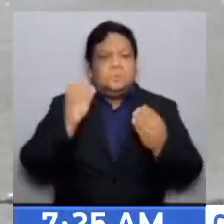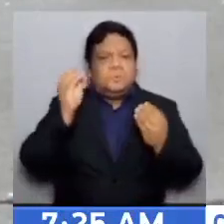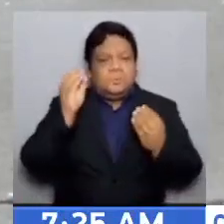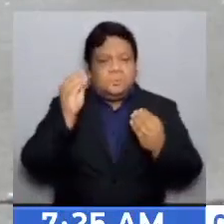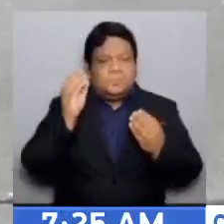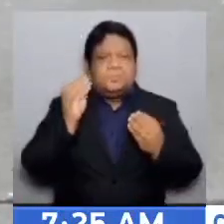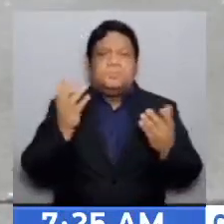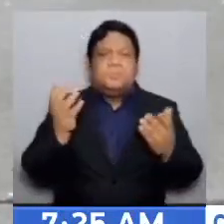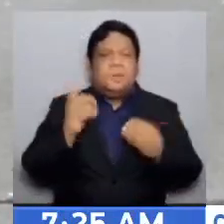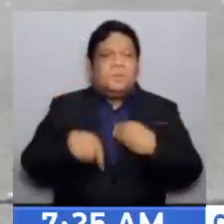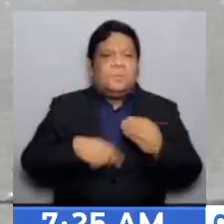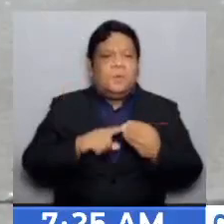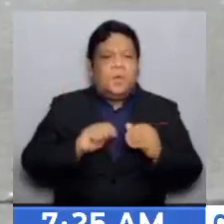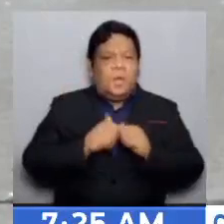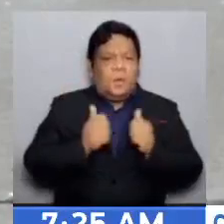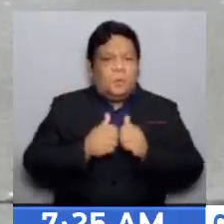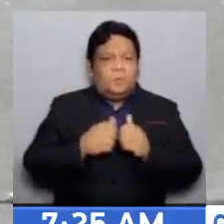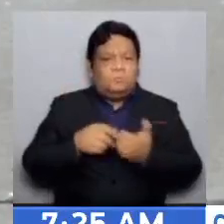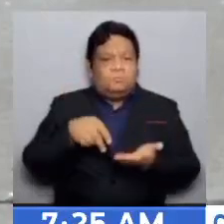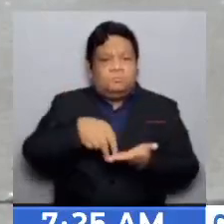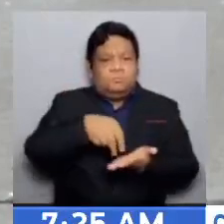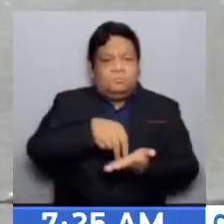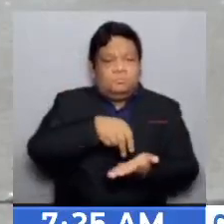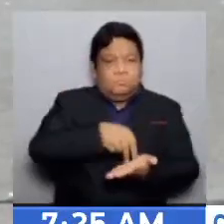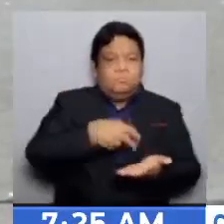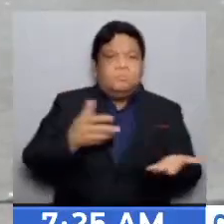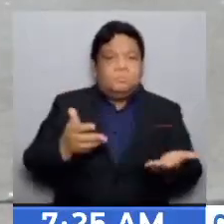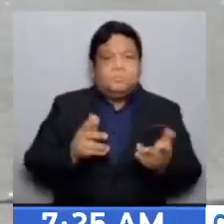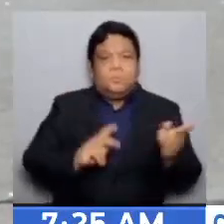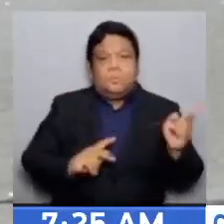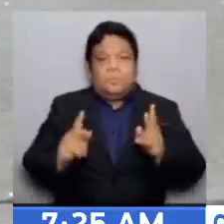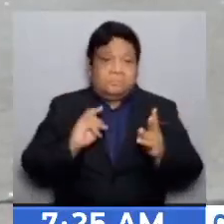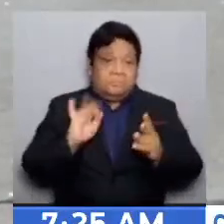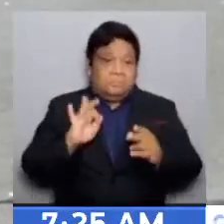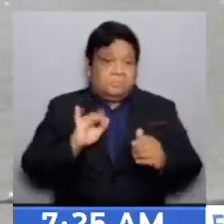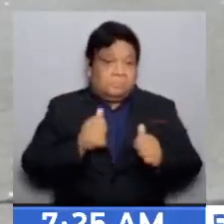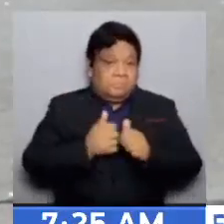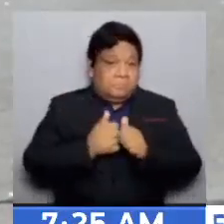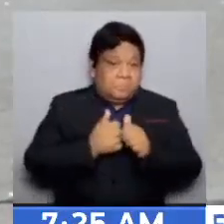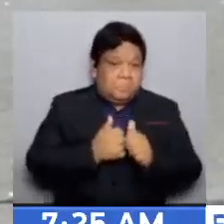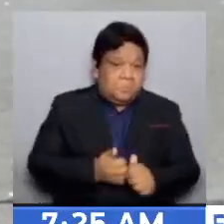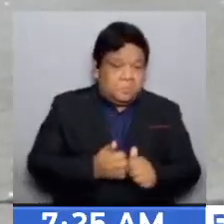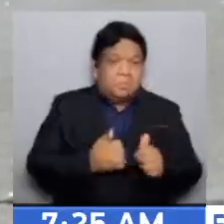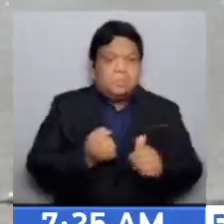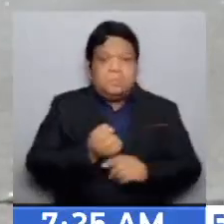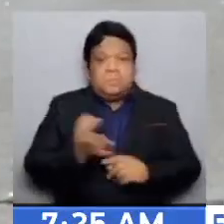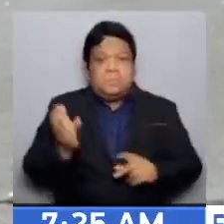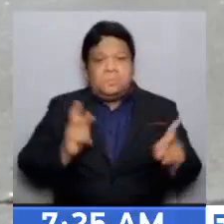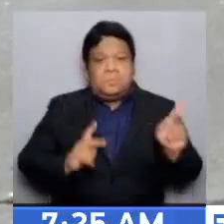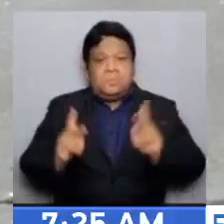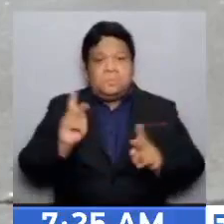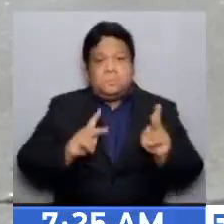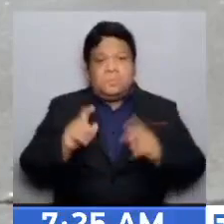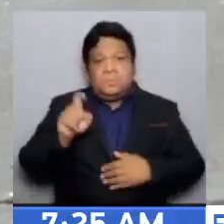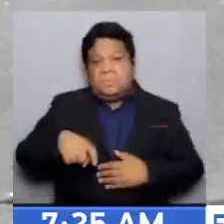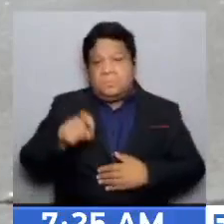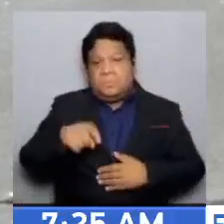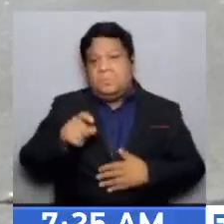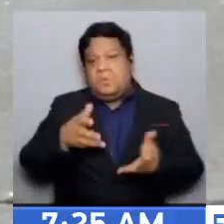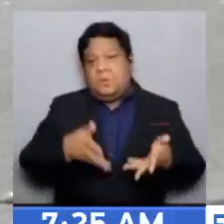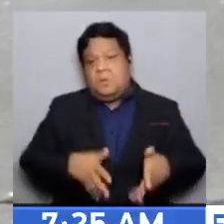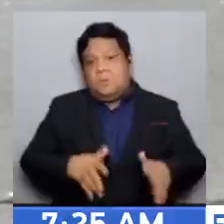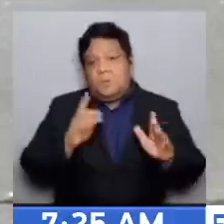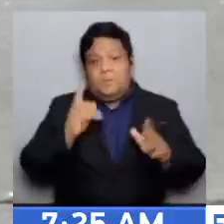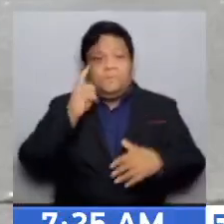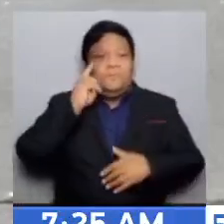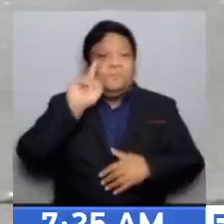standing passengers at talaga nasusunod po ba yung bilang ng mga pasahero na dapat ay papayagan tumayo sa loob ng mga